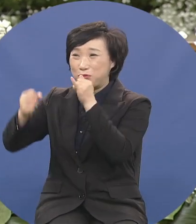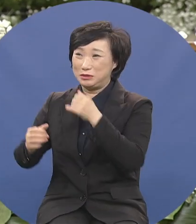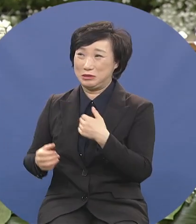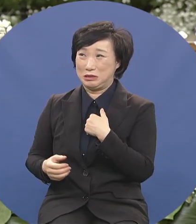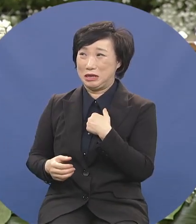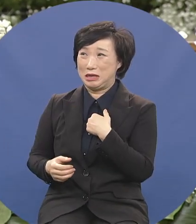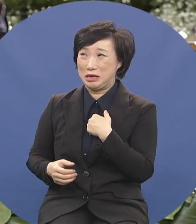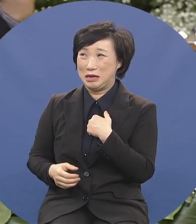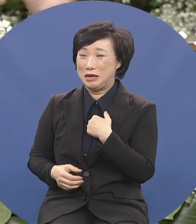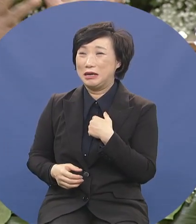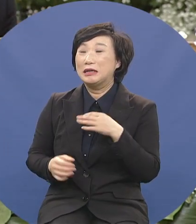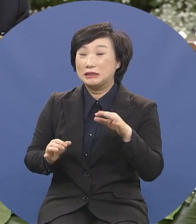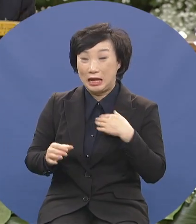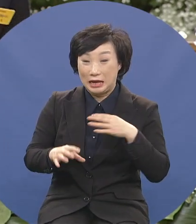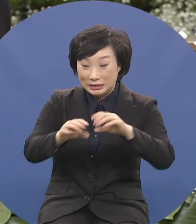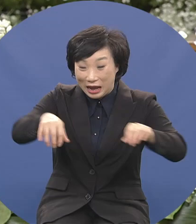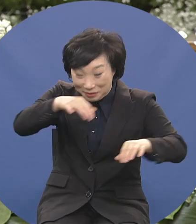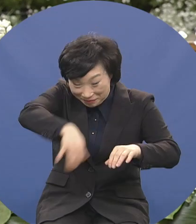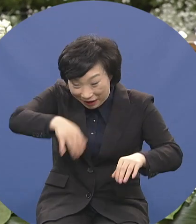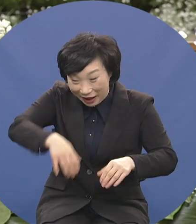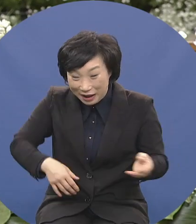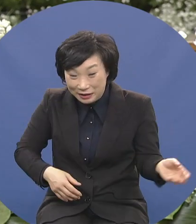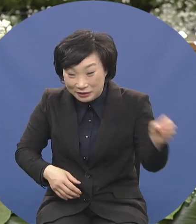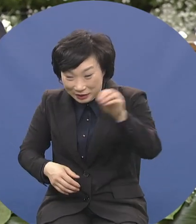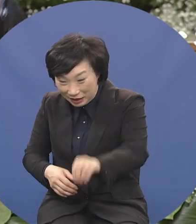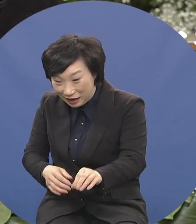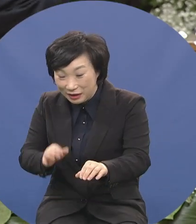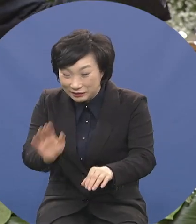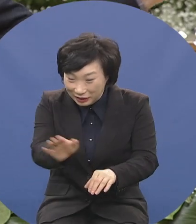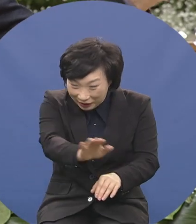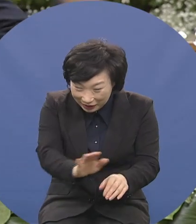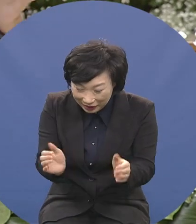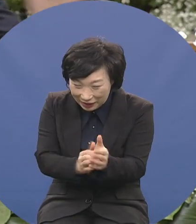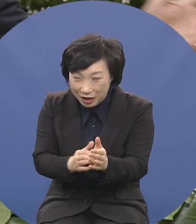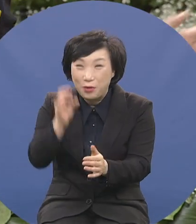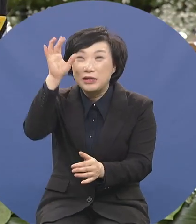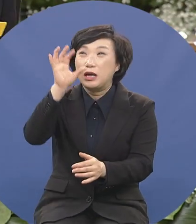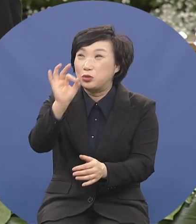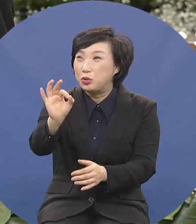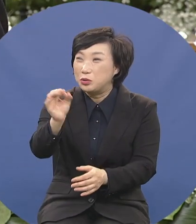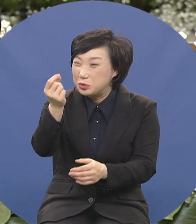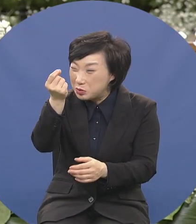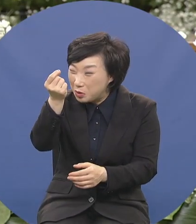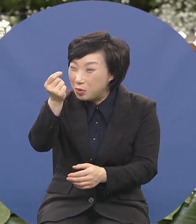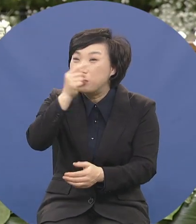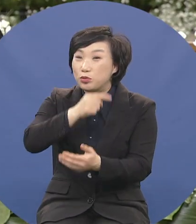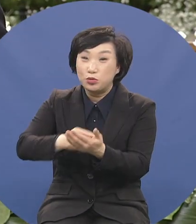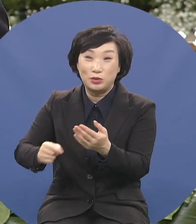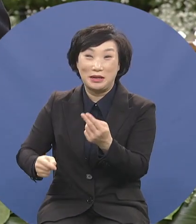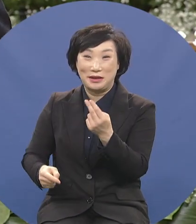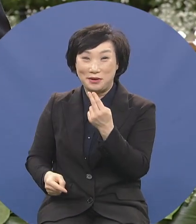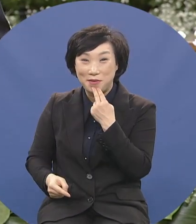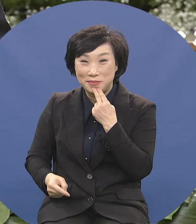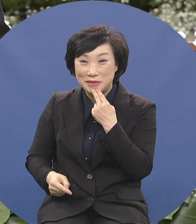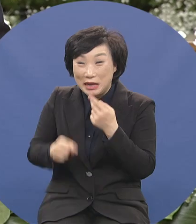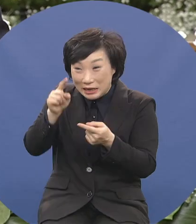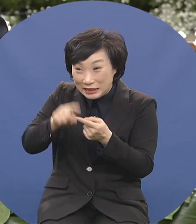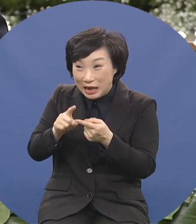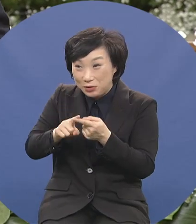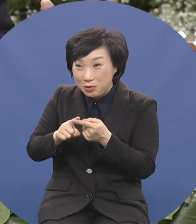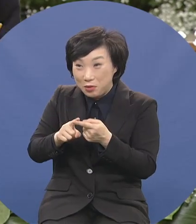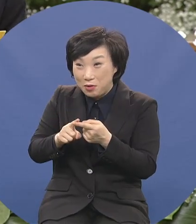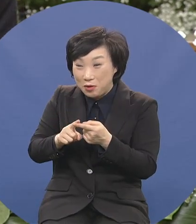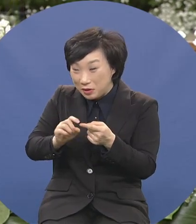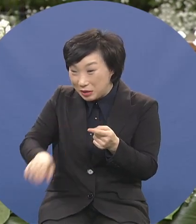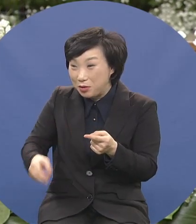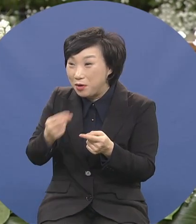때문에 제가 잘 땅속에 묻어뒀다 본전 하나도 없어지지 않고